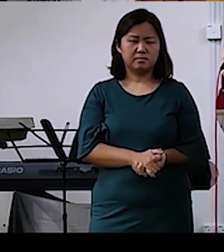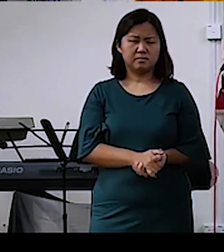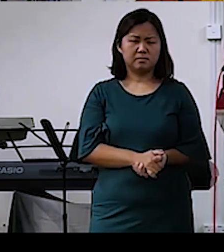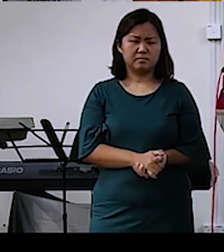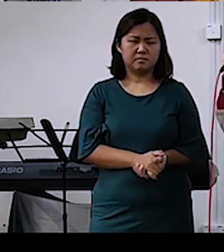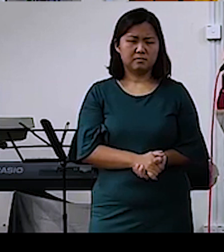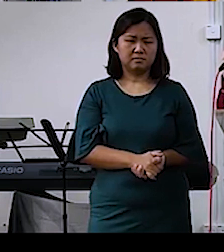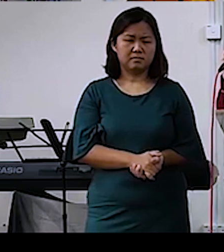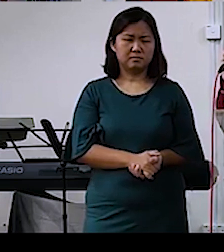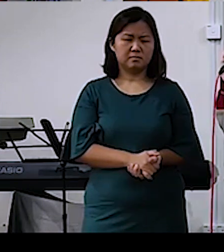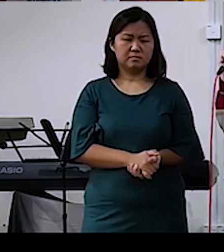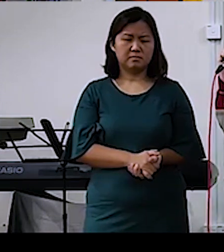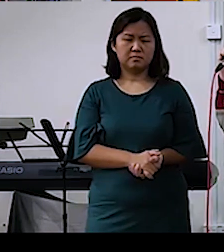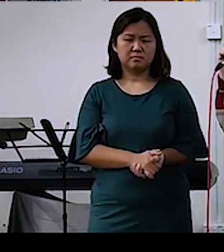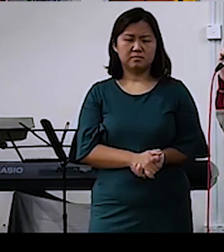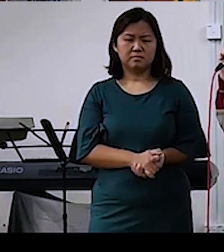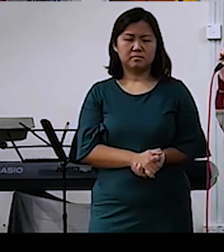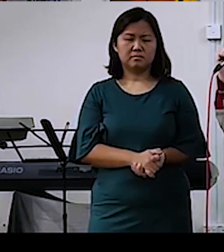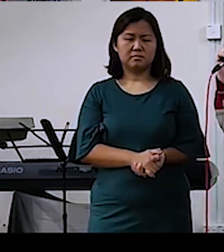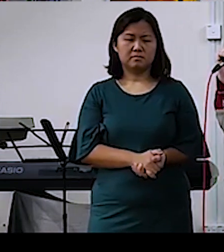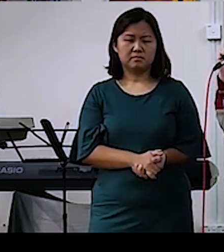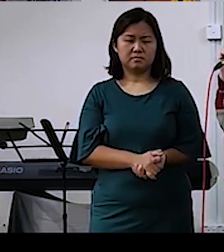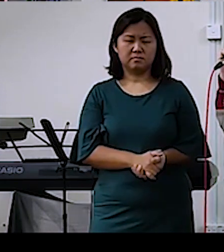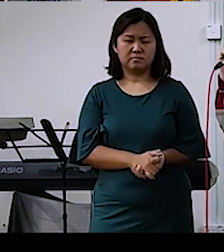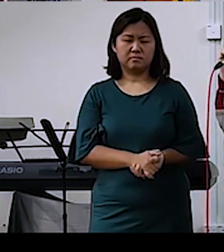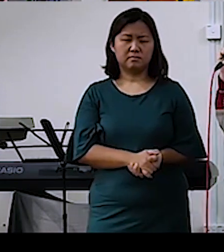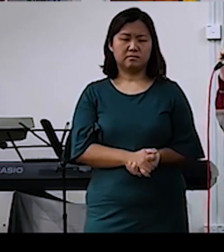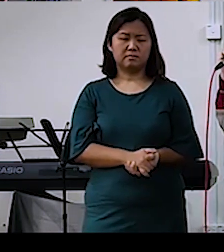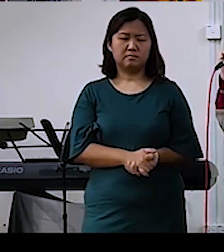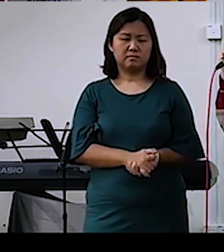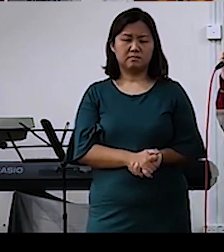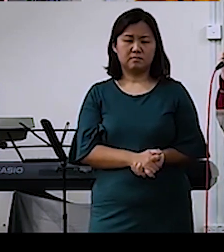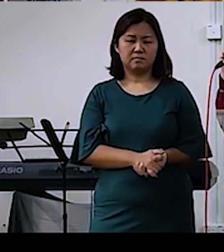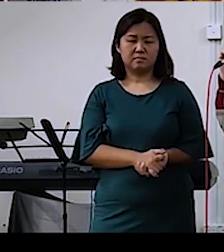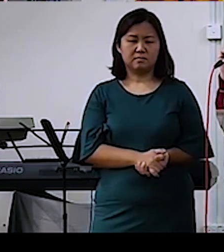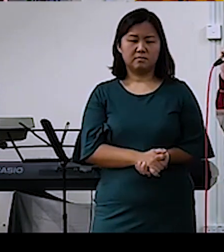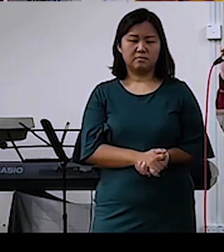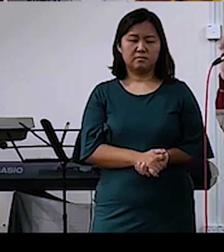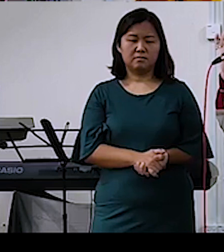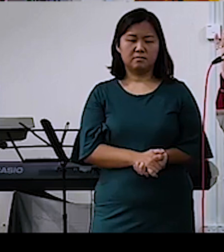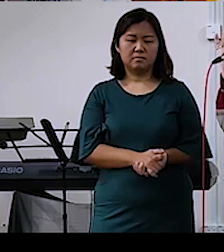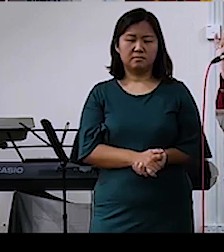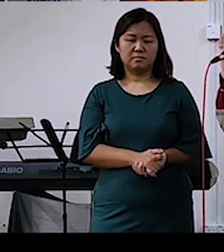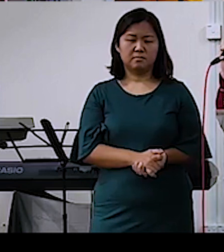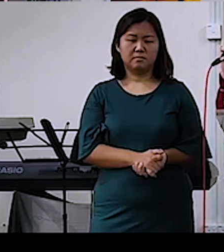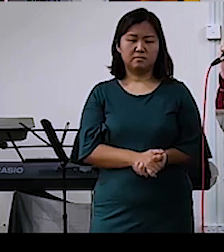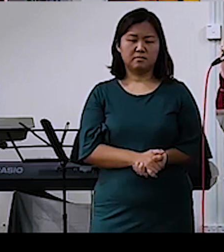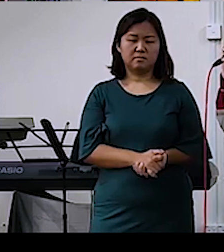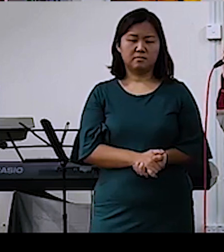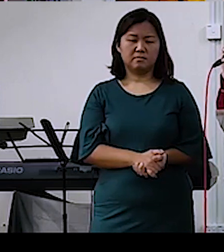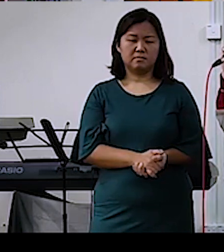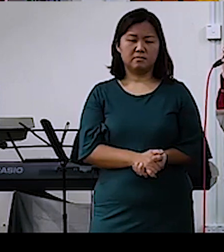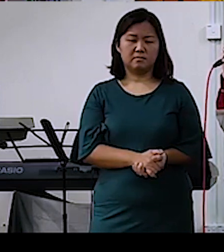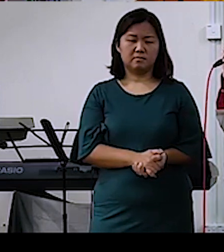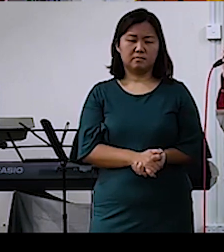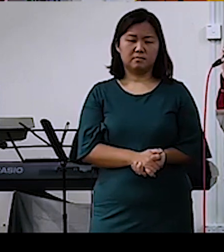话语是真的，那么我们哪里可以可能感到孤单寂寞呢？所以我们可以独自一个人行事，但是我们有那最好的伙